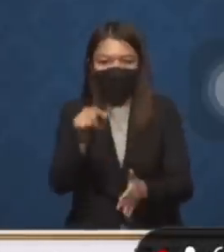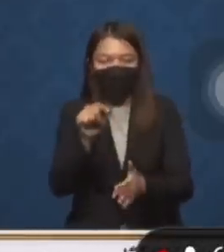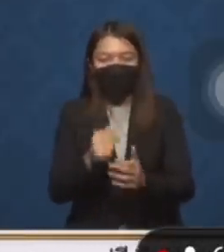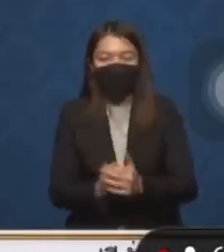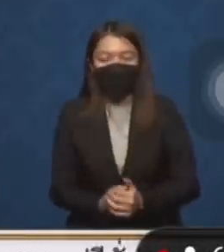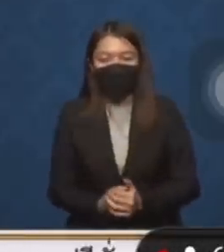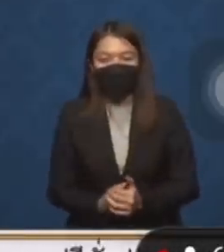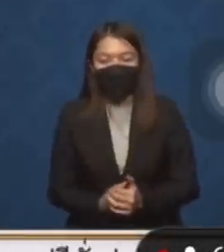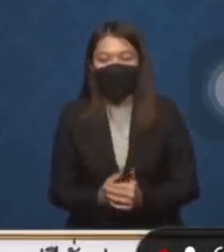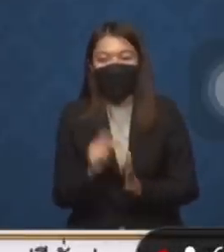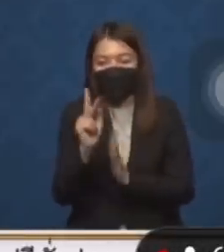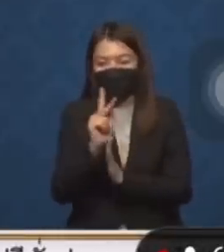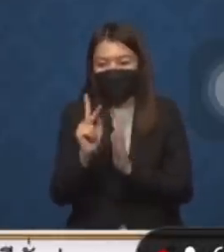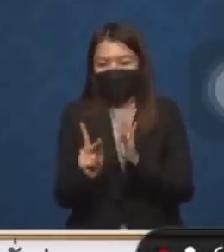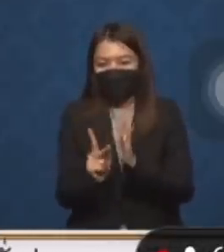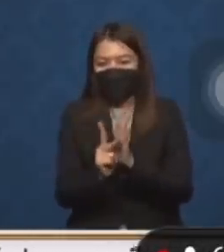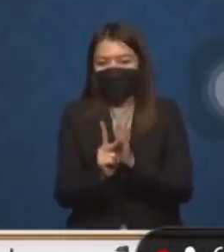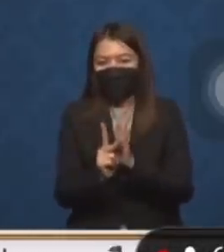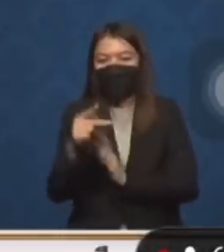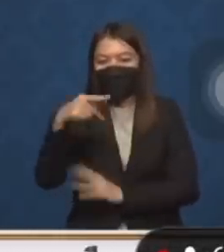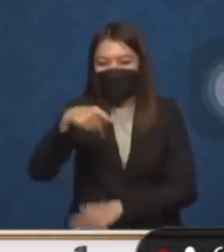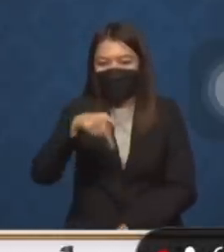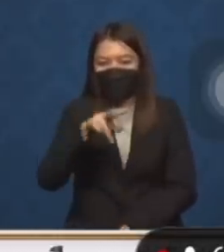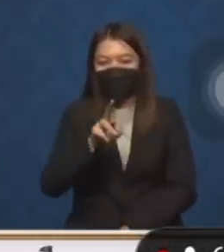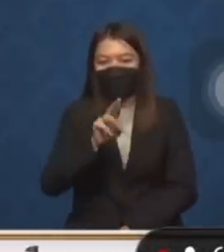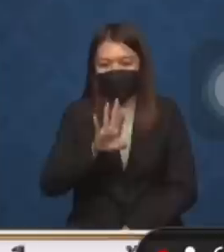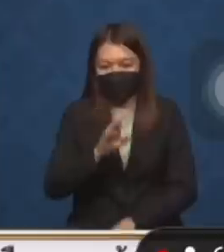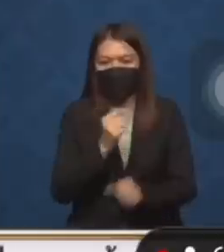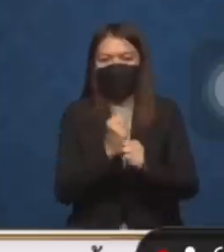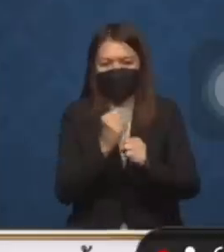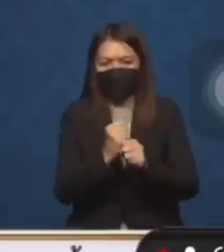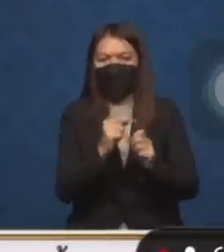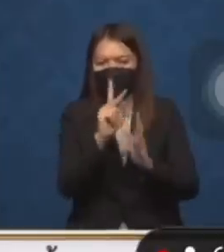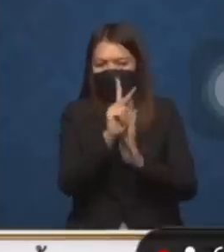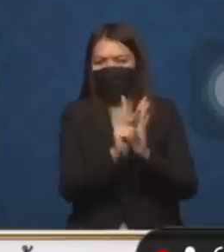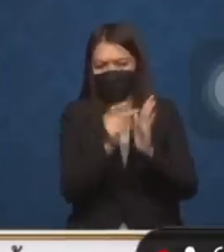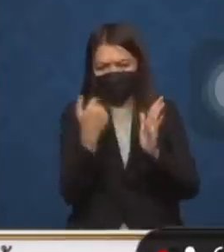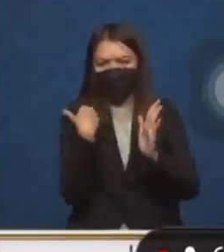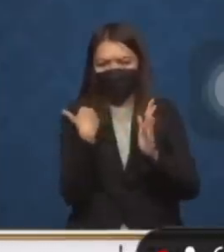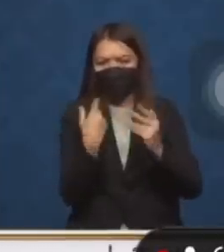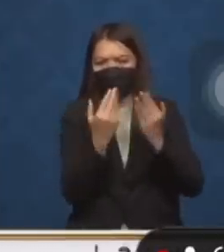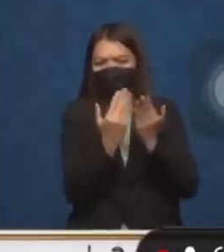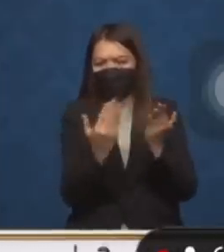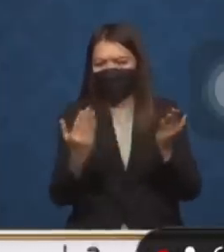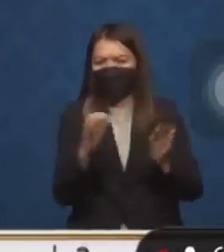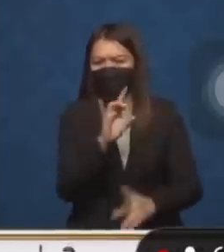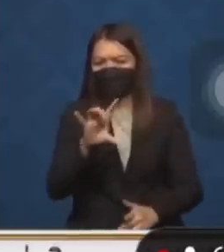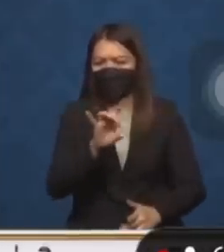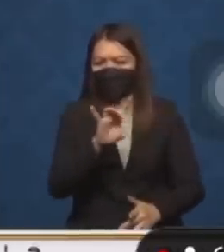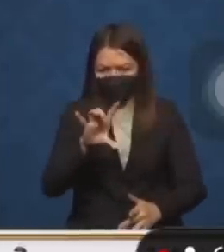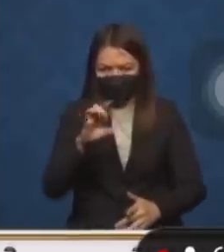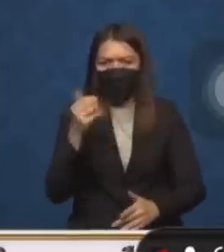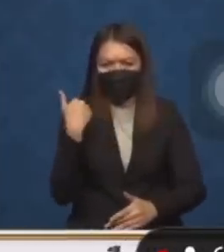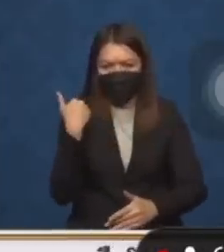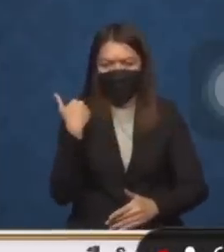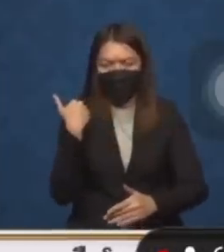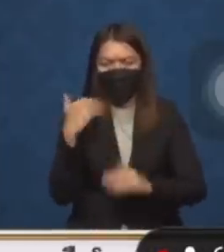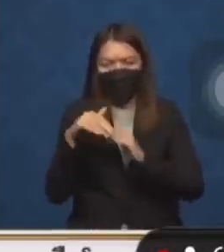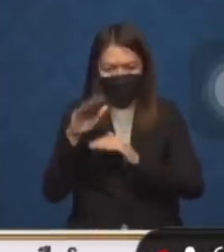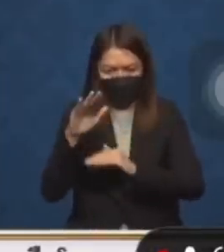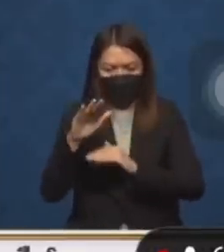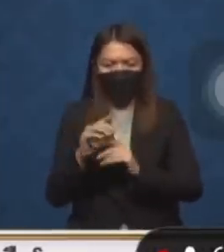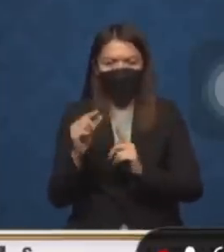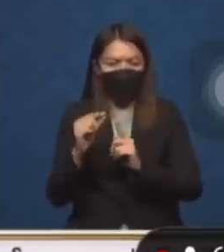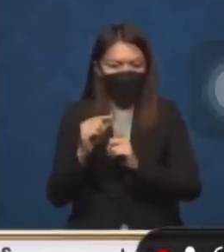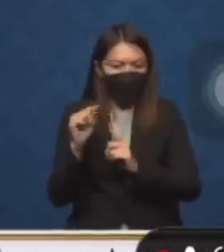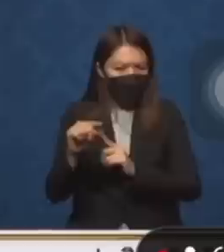ขนาดที่เรามีกฎหมายระดัพระรชปัญญัติที่ใช้บงคับกอยู่ใประเทศประมาณ 800 ๆ กช Second Strategyเรากรับมีปกาศและค